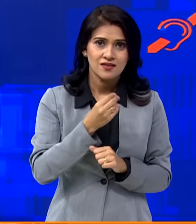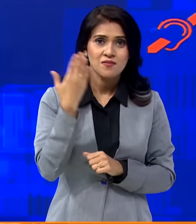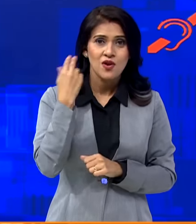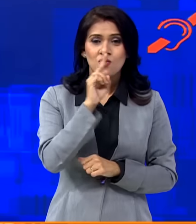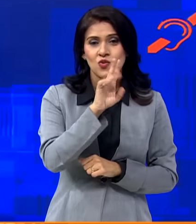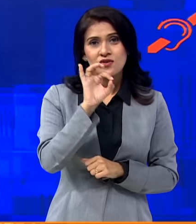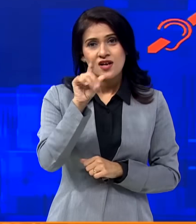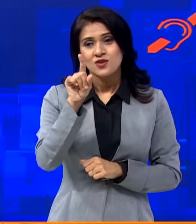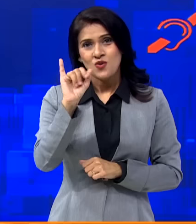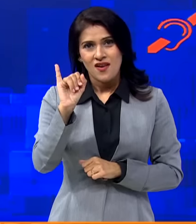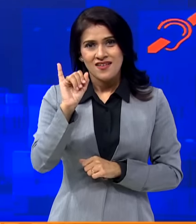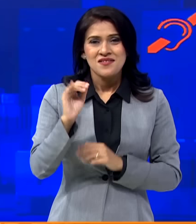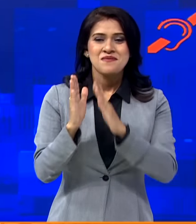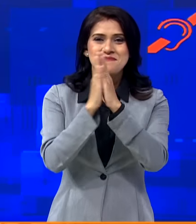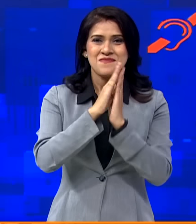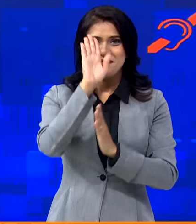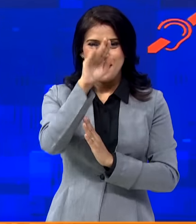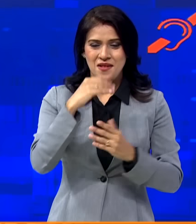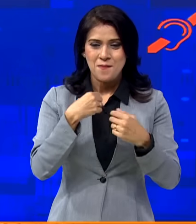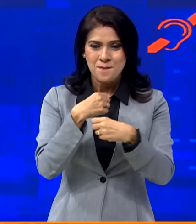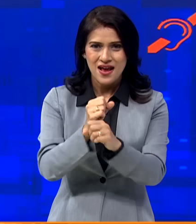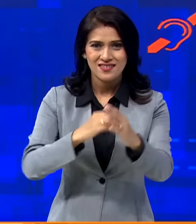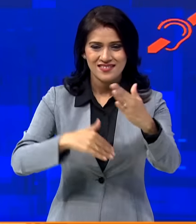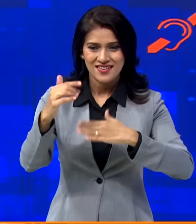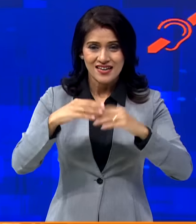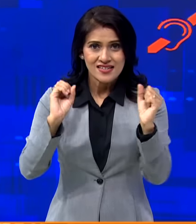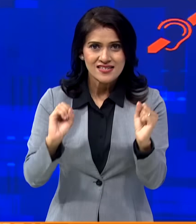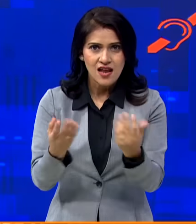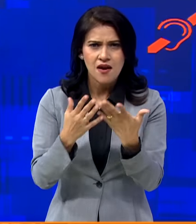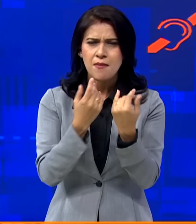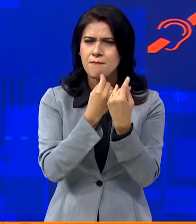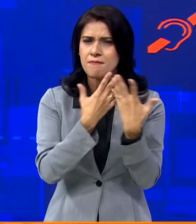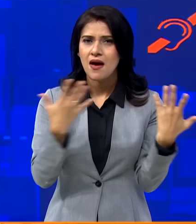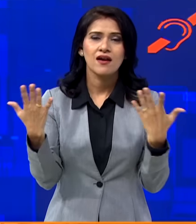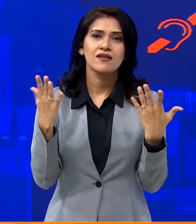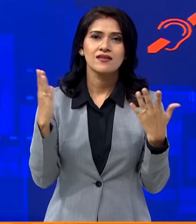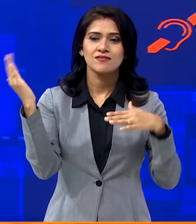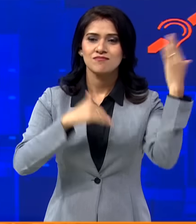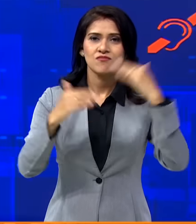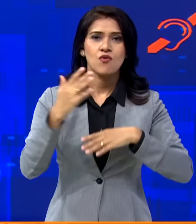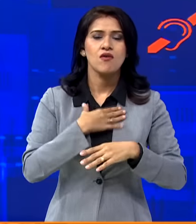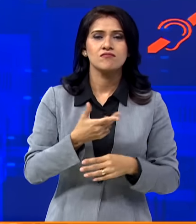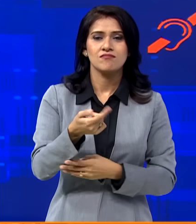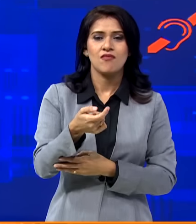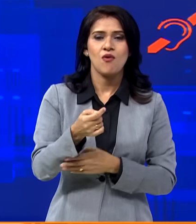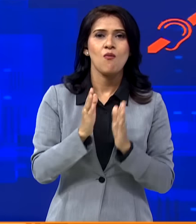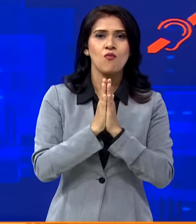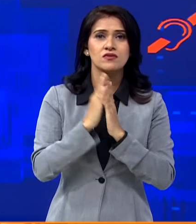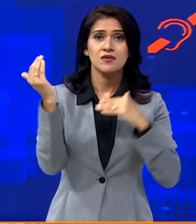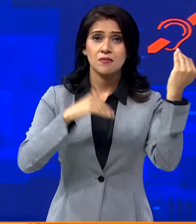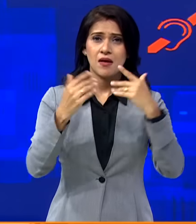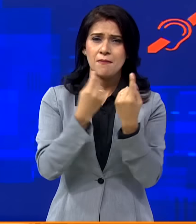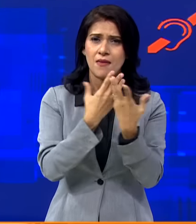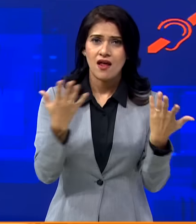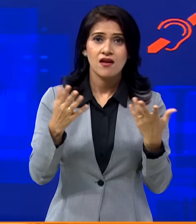शिलान्यास की पूरी तैयारी हो चुकी थी देश के हजारों संत महात्मा वहां उपस्थित थे कलकी भगवान के लाखों